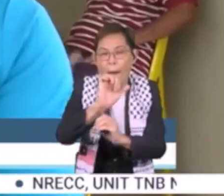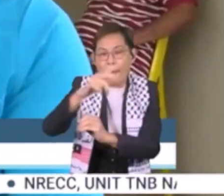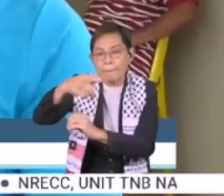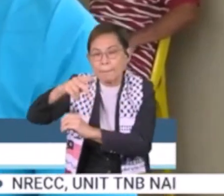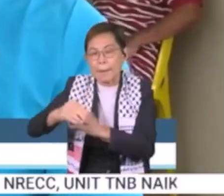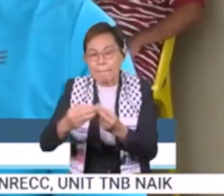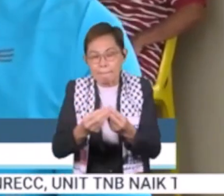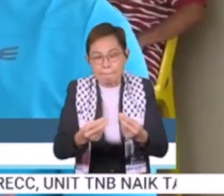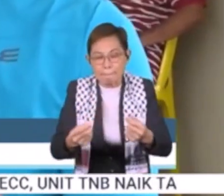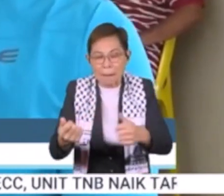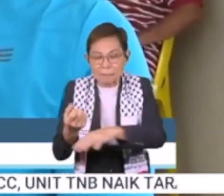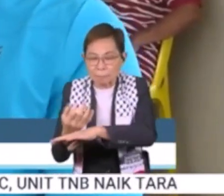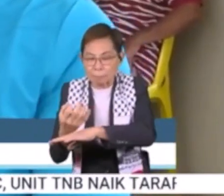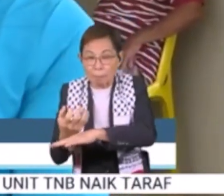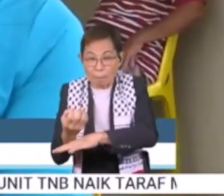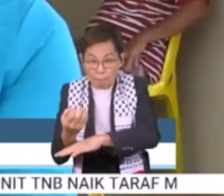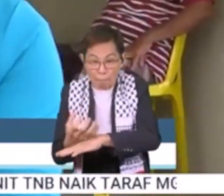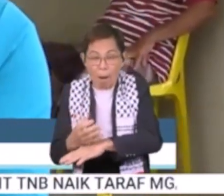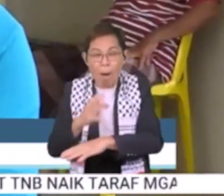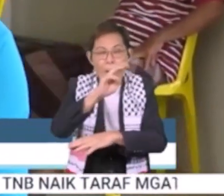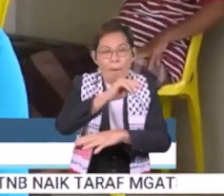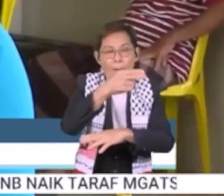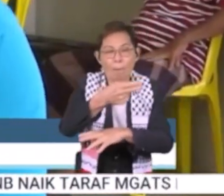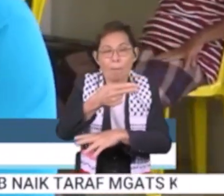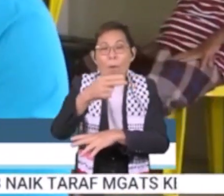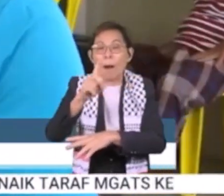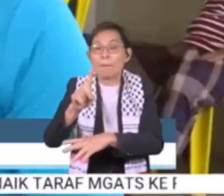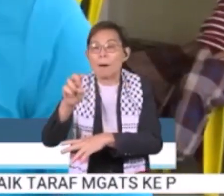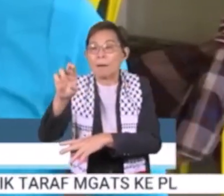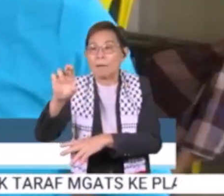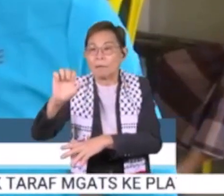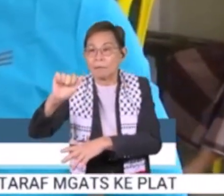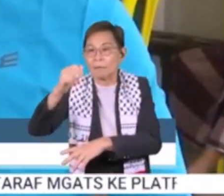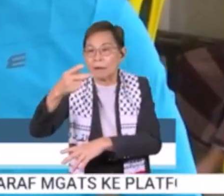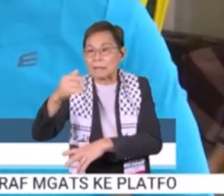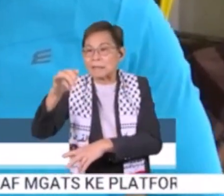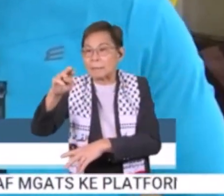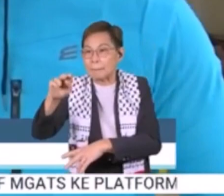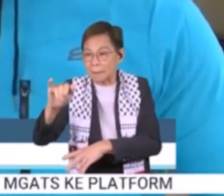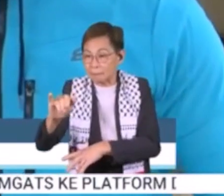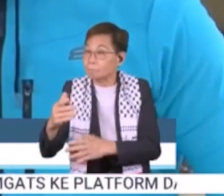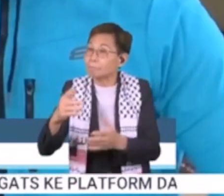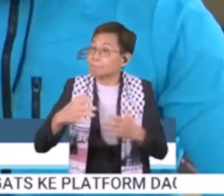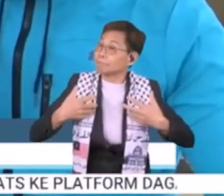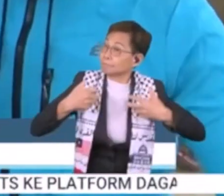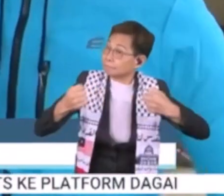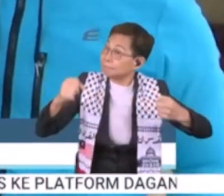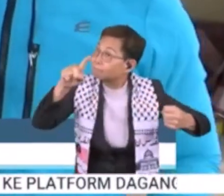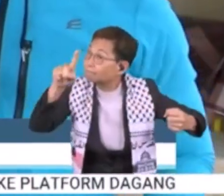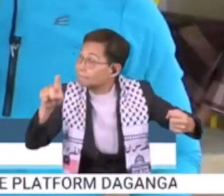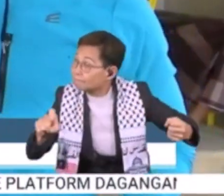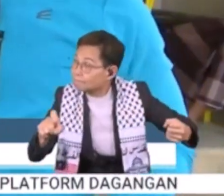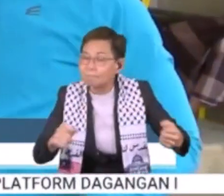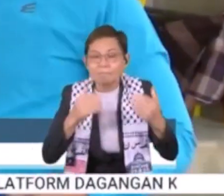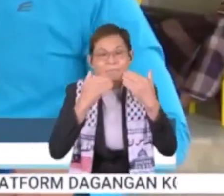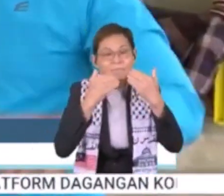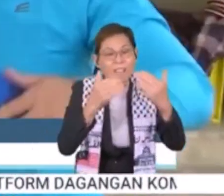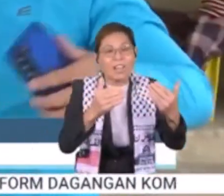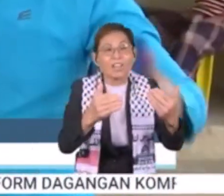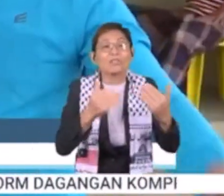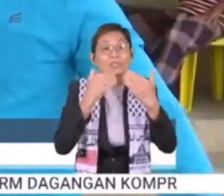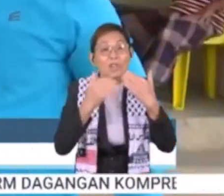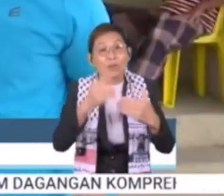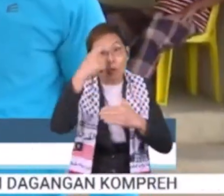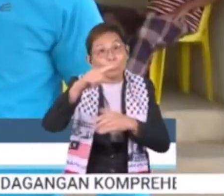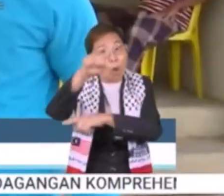Pasir em iaitu leftenan pertahanan awam Mohammad Rahimi Mat lazim apa khabar Tuan khabar baik terima kasih ker studio untuk bersama kami untuk hari ini